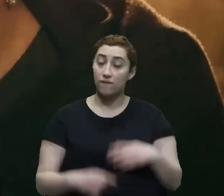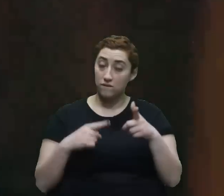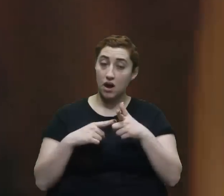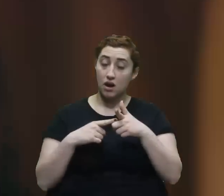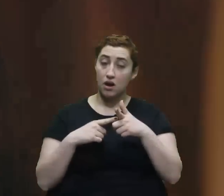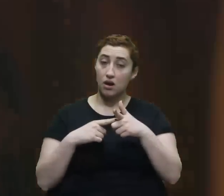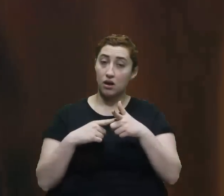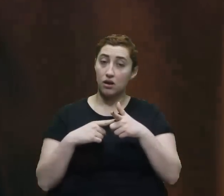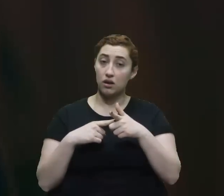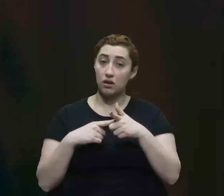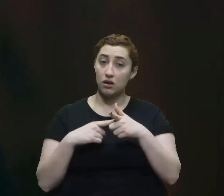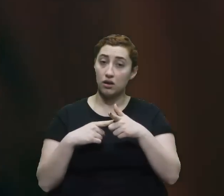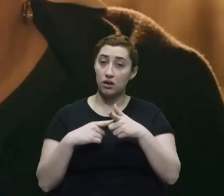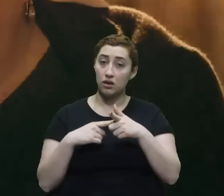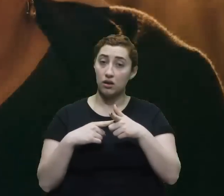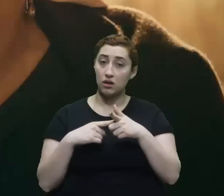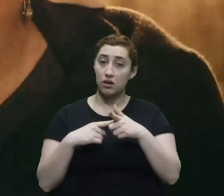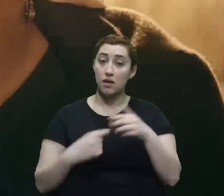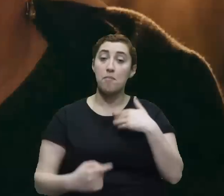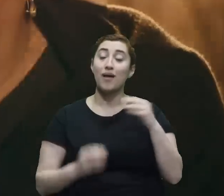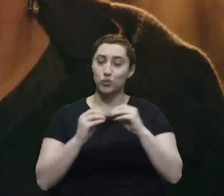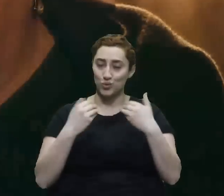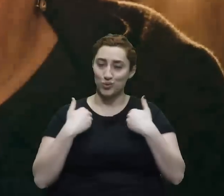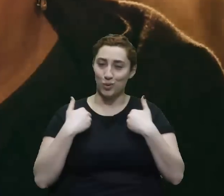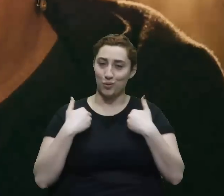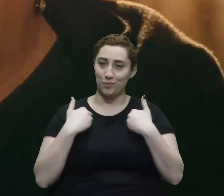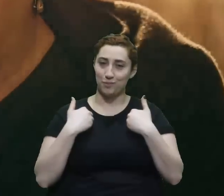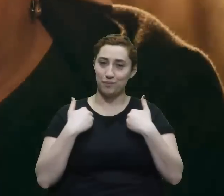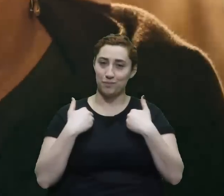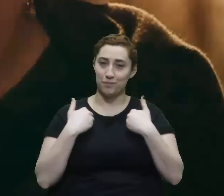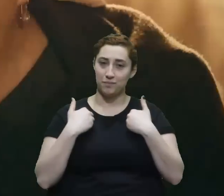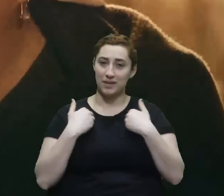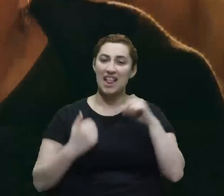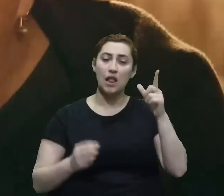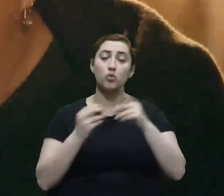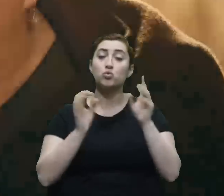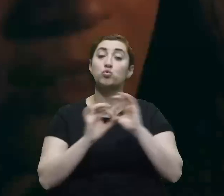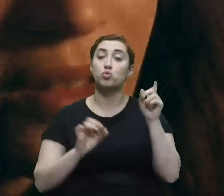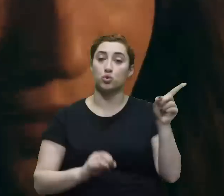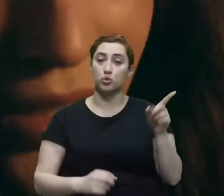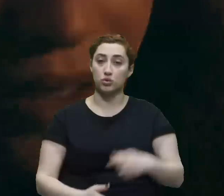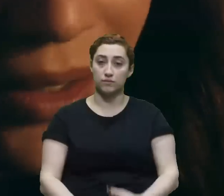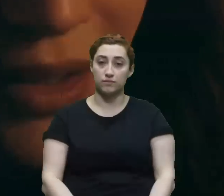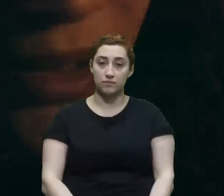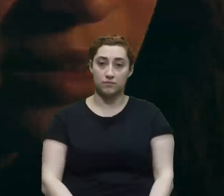Farah. Farah sıyrıldı düşüncelerinden. Ben suçluyum. Leyla suçsuz.